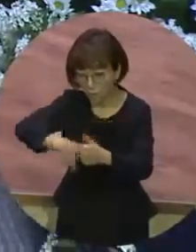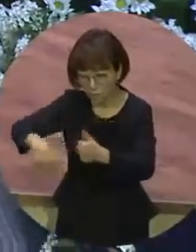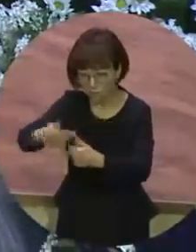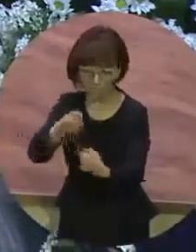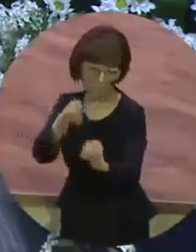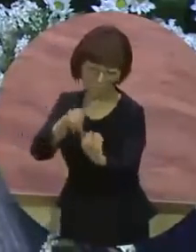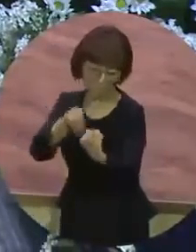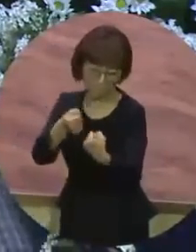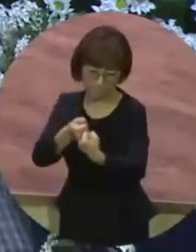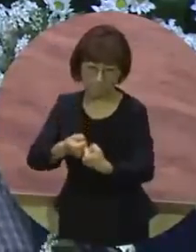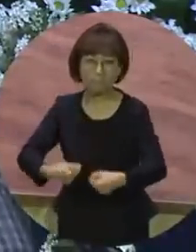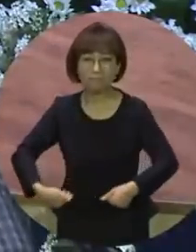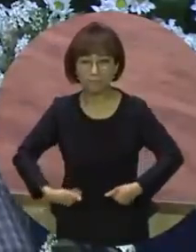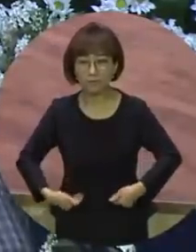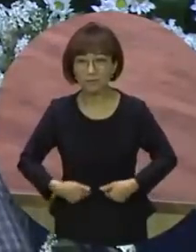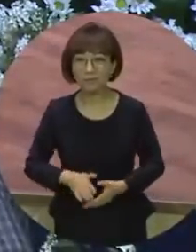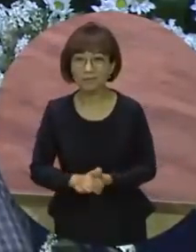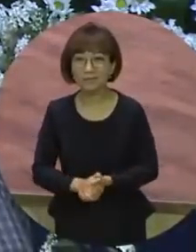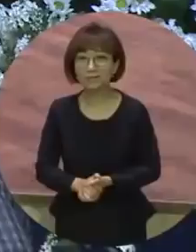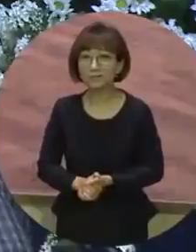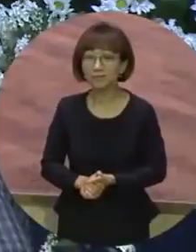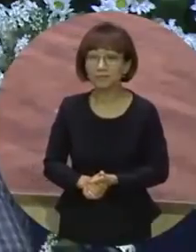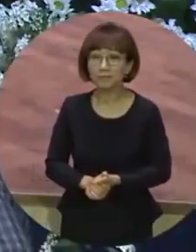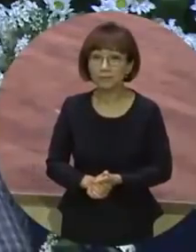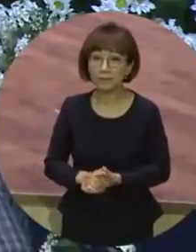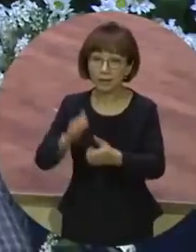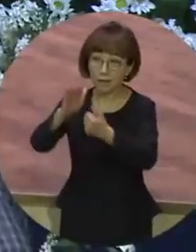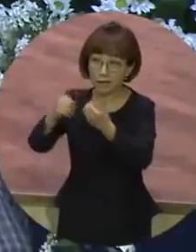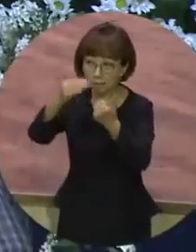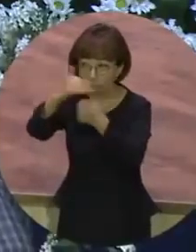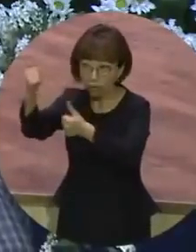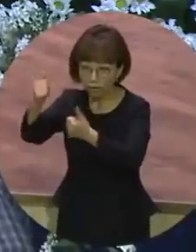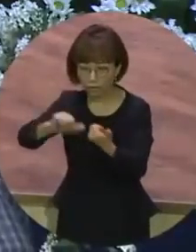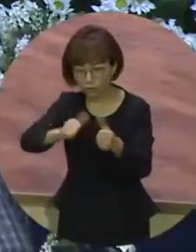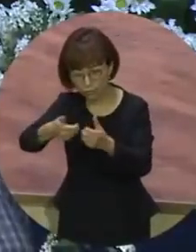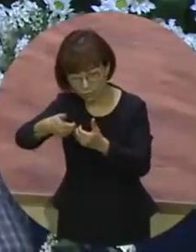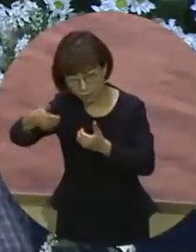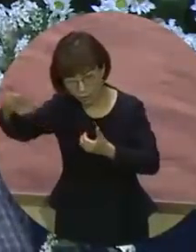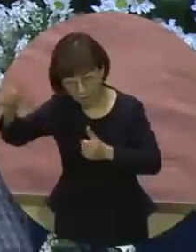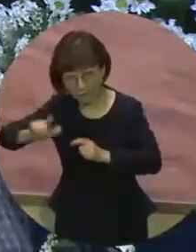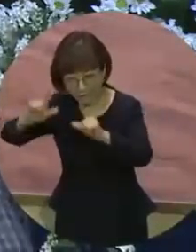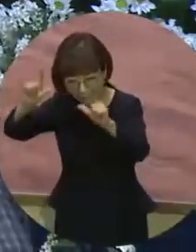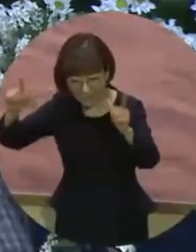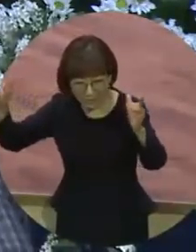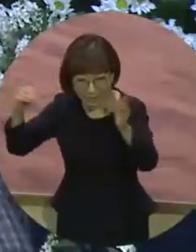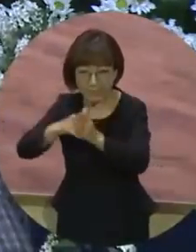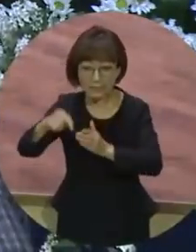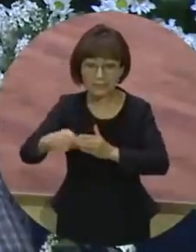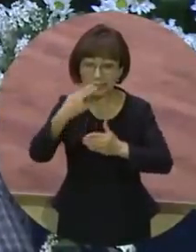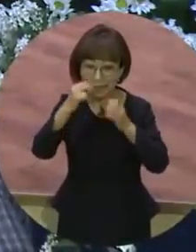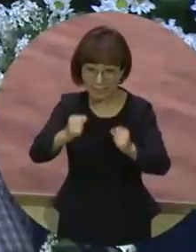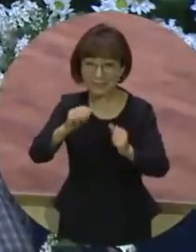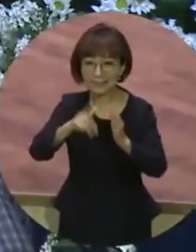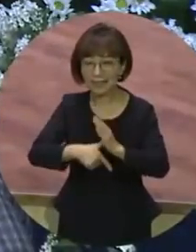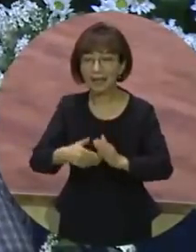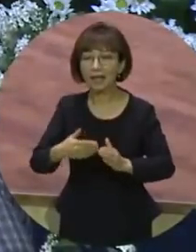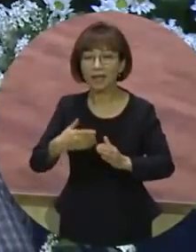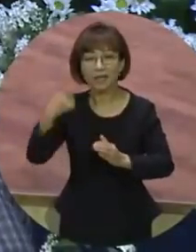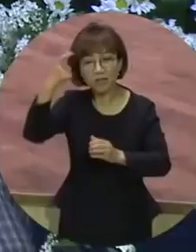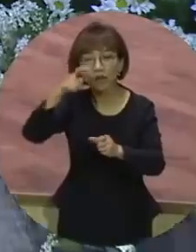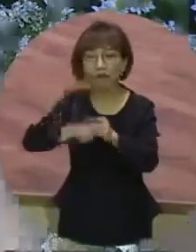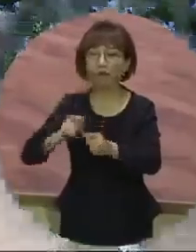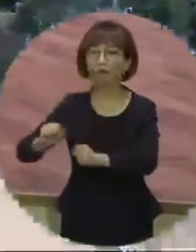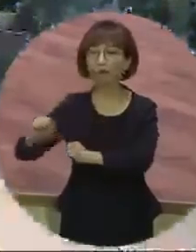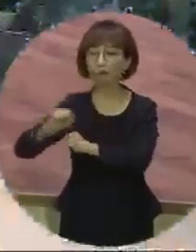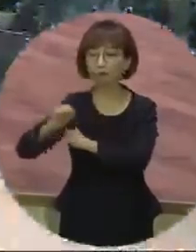주님이 부르시는 그날까지 여러분이 누구냐? 영적 현역 군인이에요. 따라서 나는